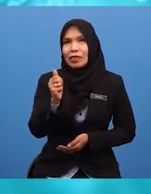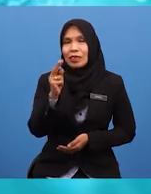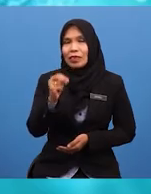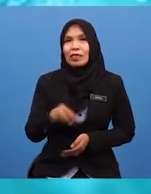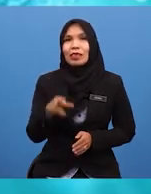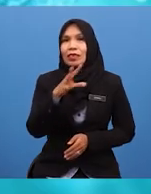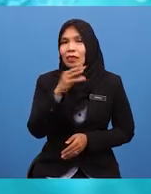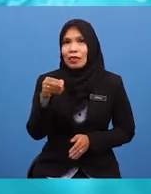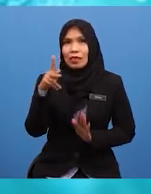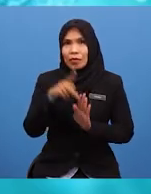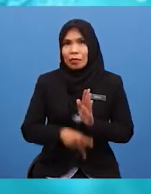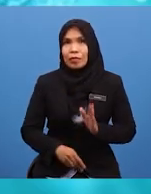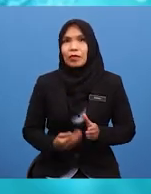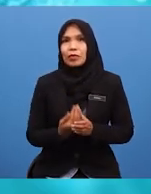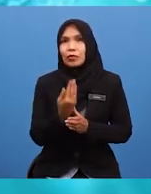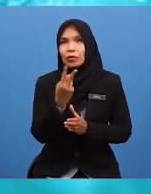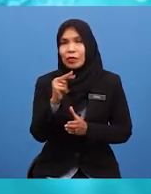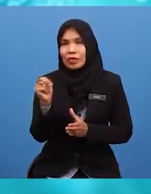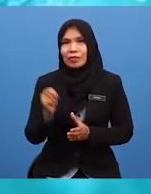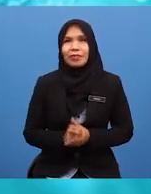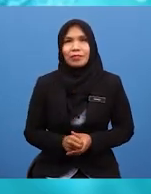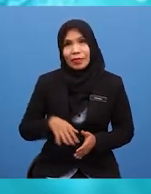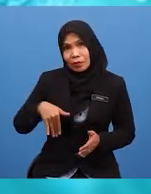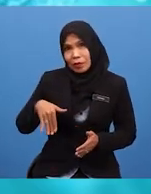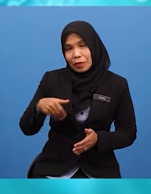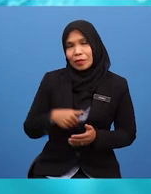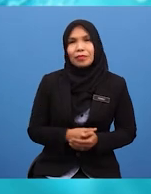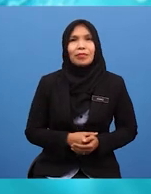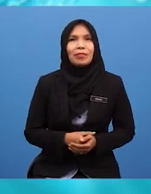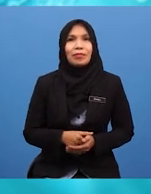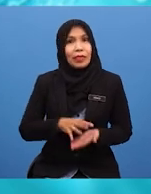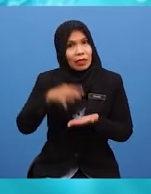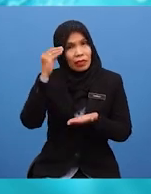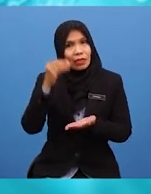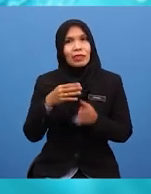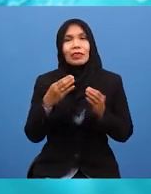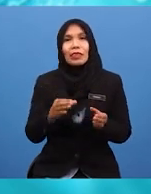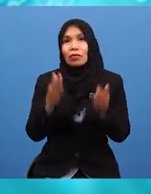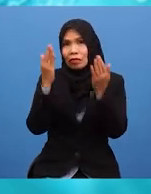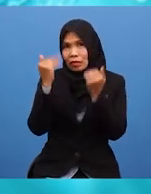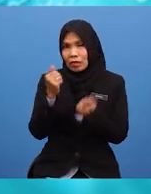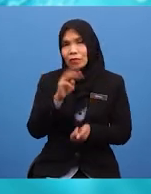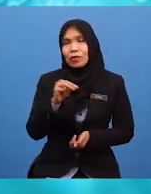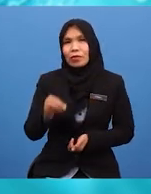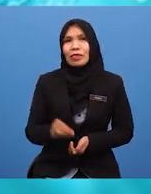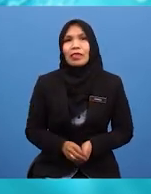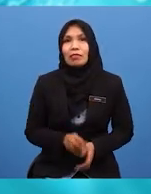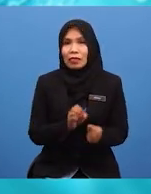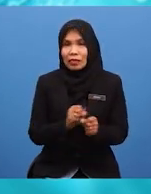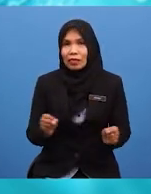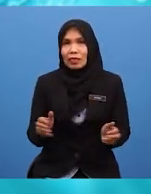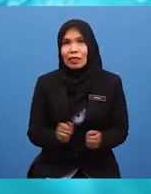Sebelum memulakan pembelajaran hari ini, Cikgu harap murid-murid bersedia dengan buku